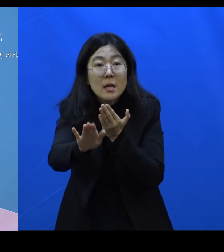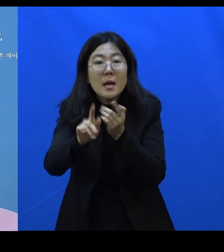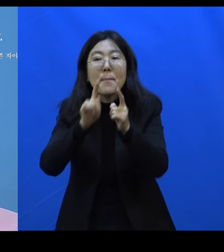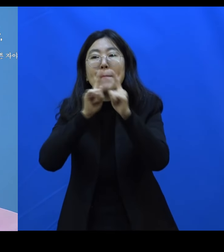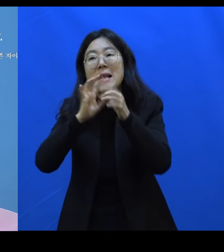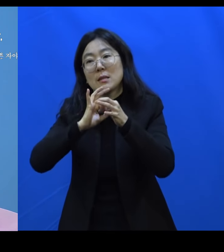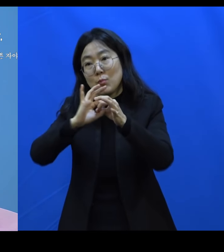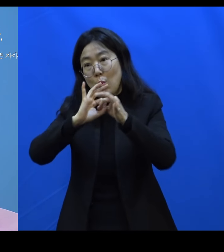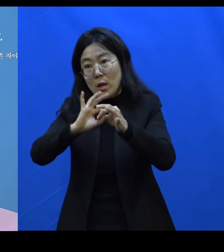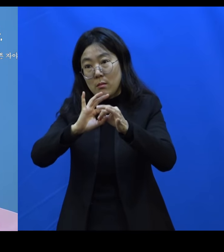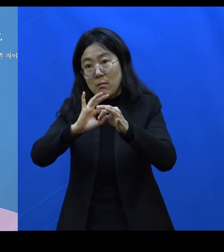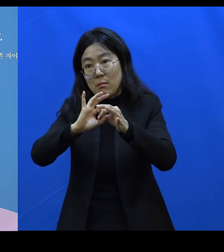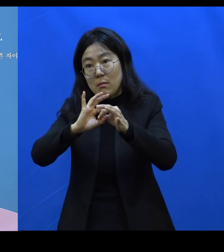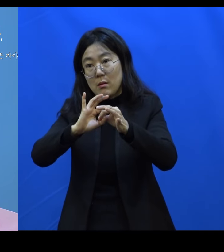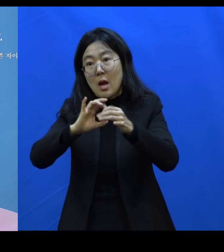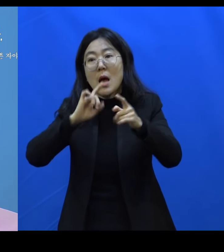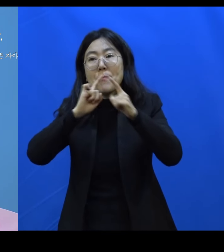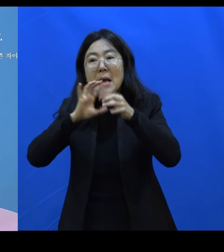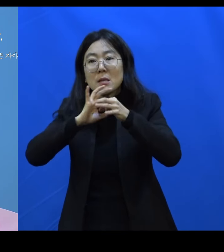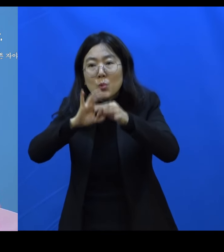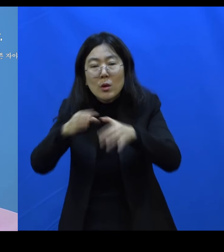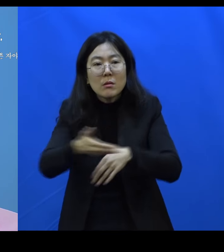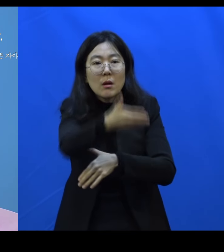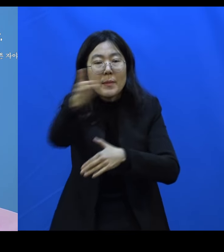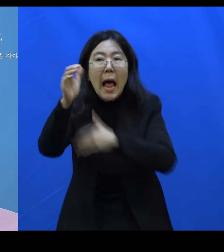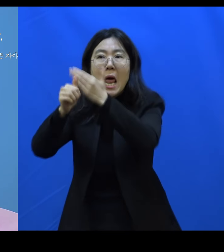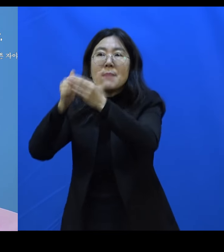그러니까 청각이 확 열리는 겁니다.